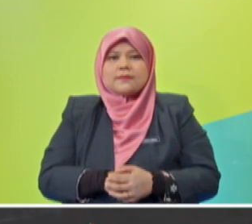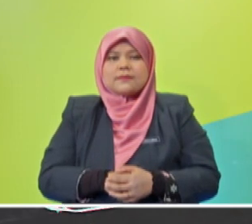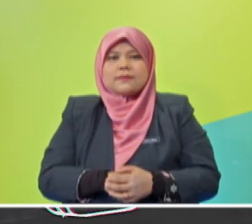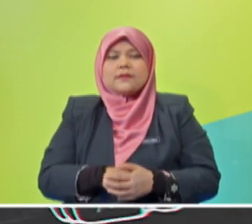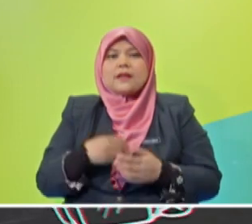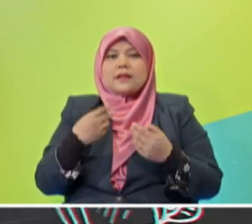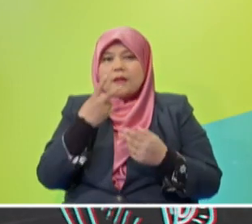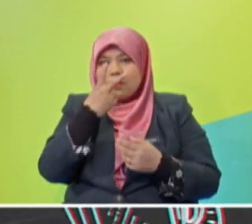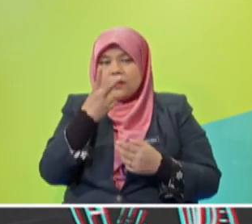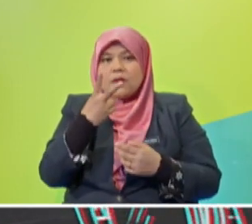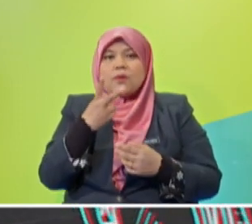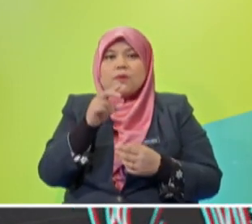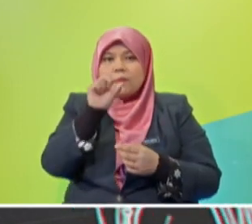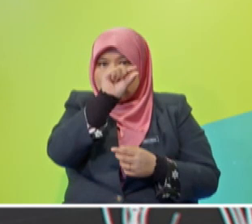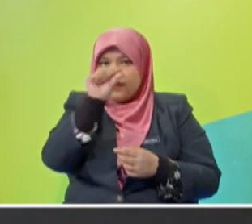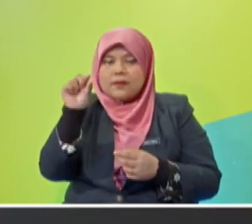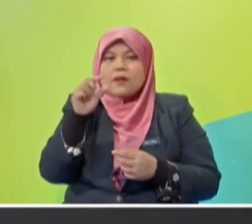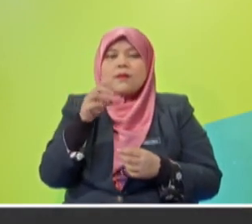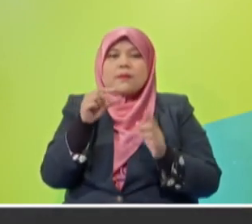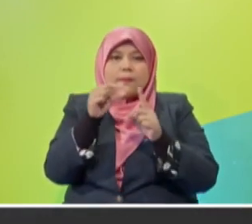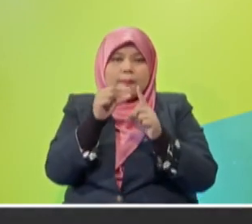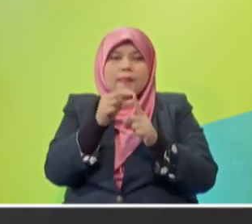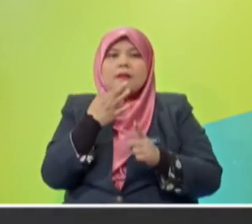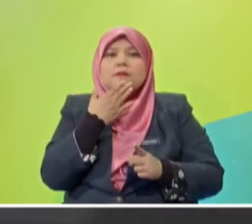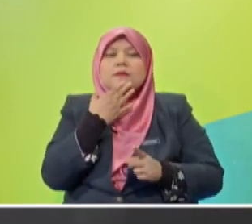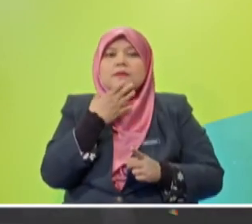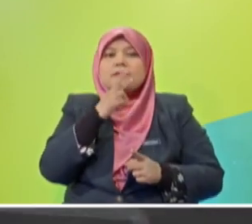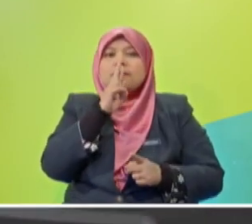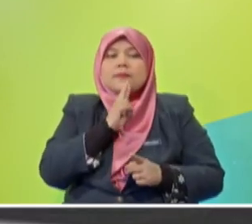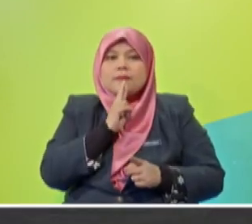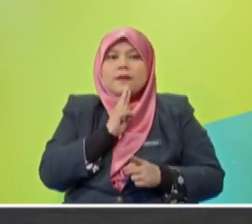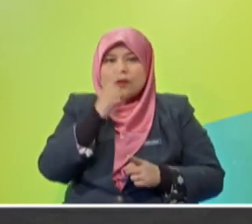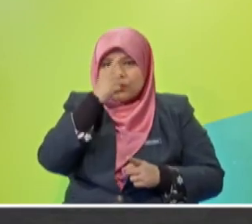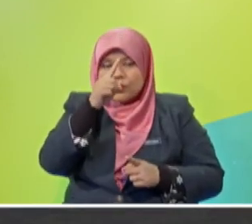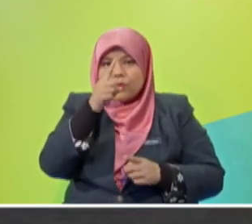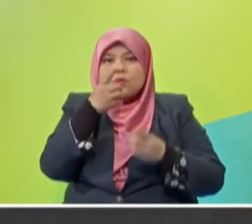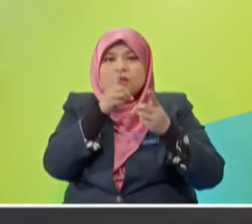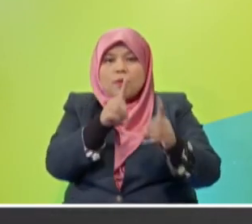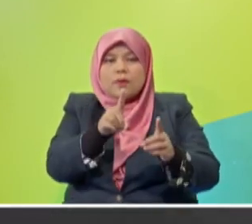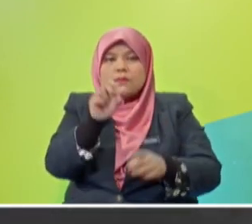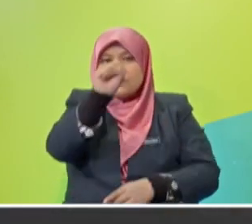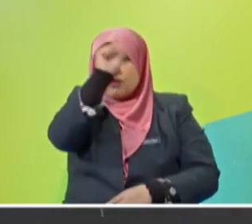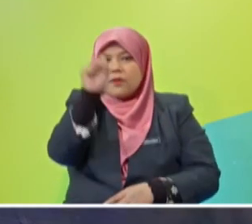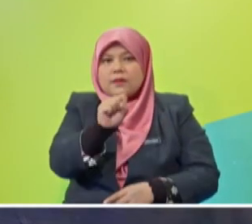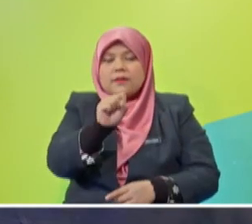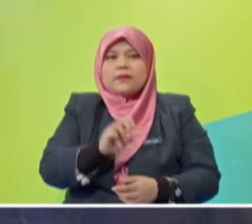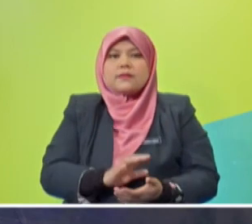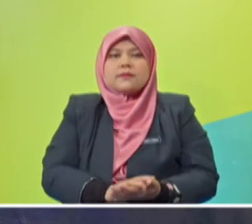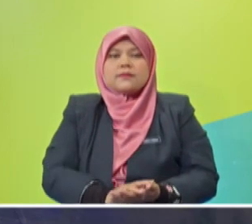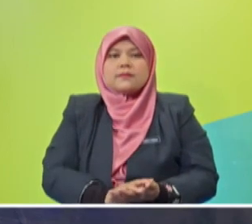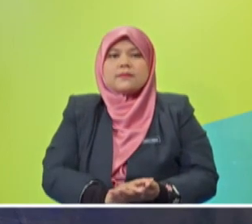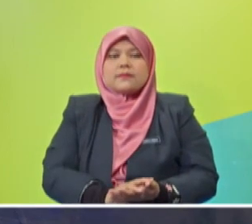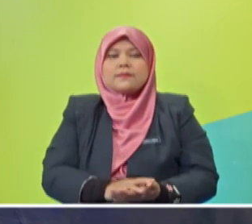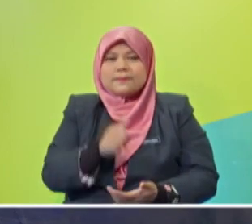merah. Jadi itu adalah dia punya markah lah. Okey, peluang pekerjaan dan juga meningkatkan taraf hidup penduduk. Okey,